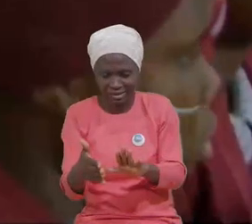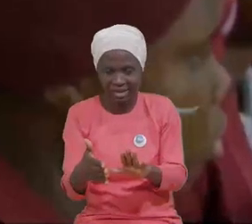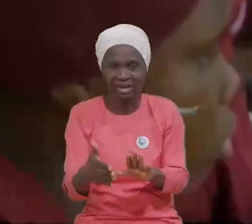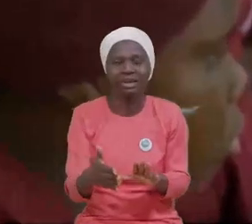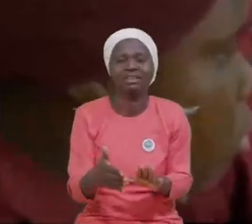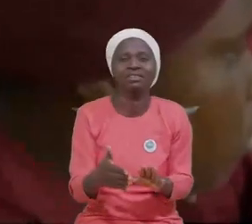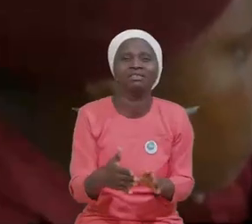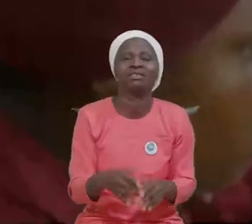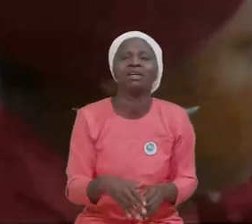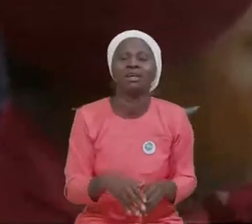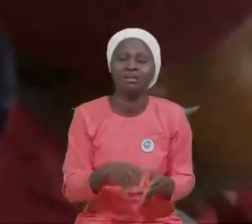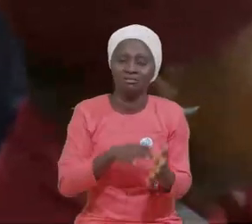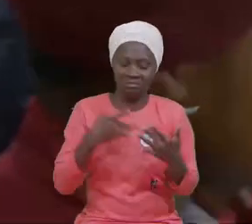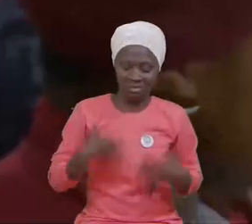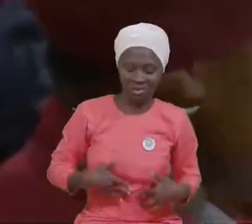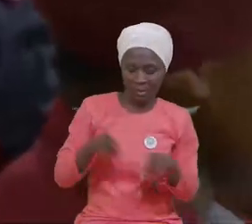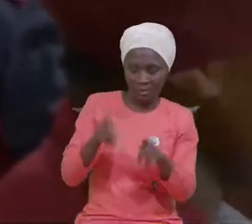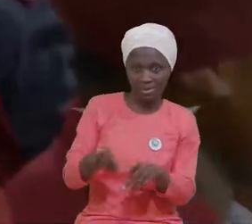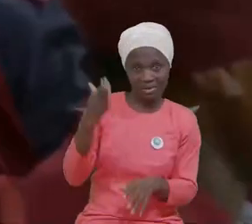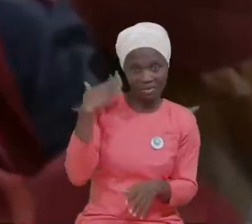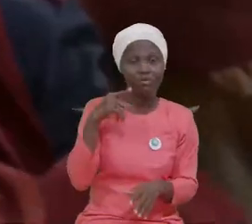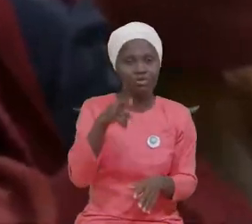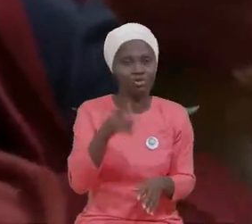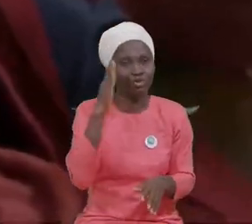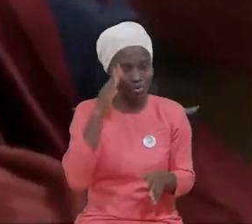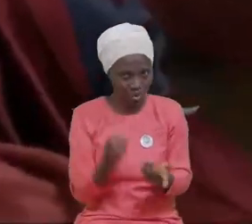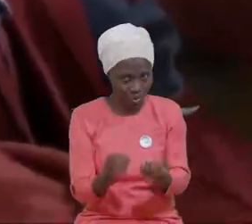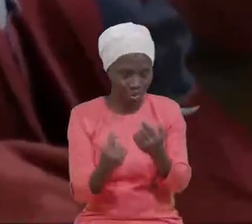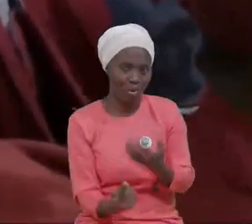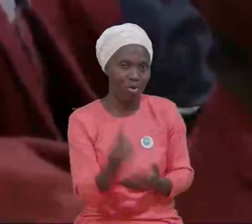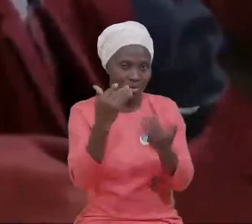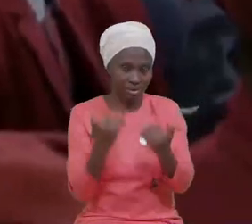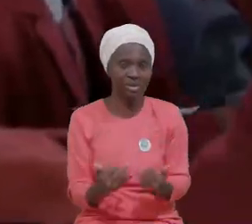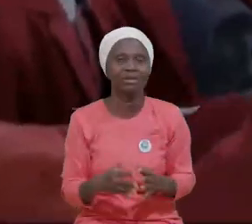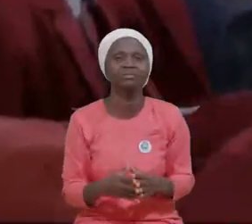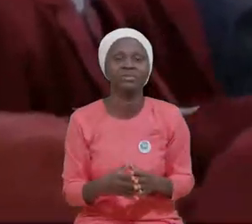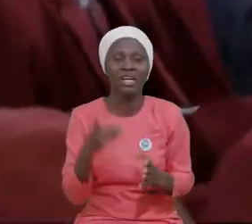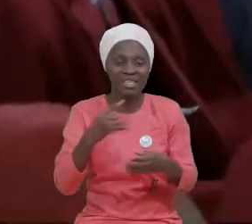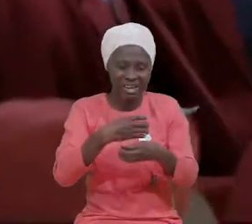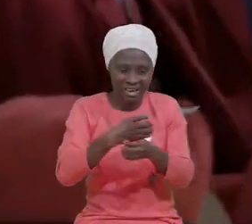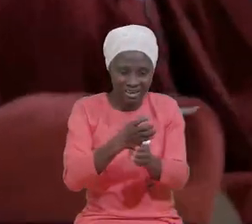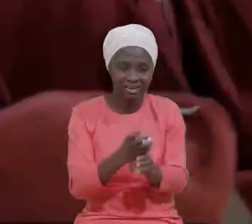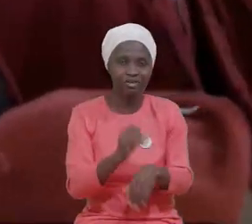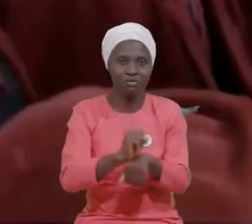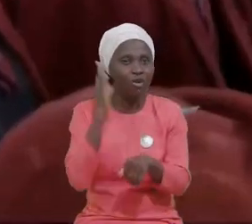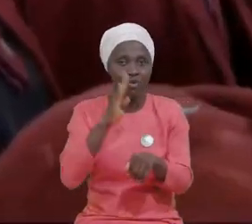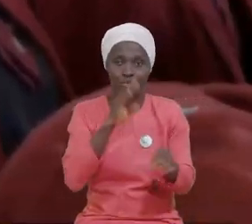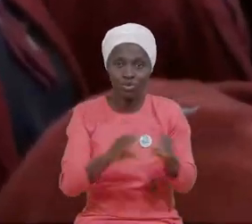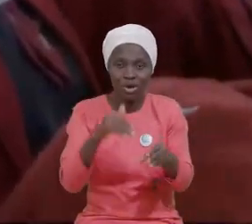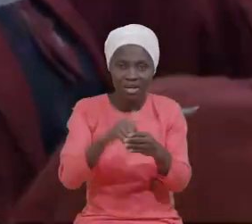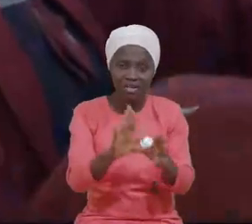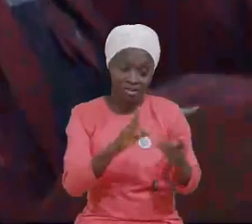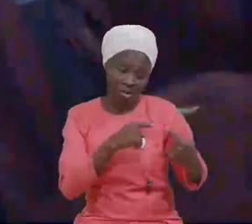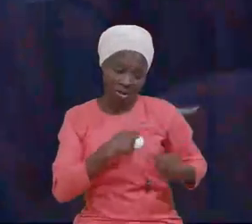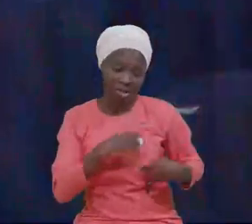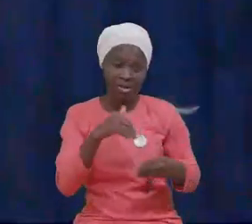un fargeau de bois mort, la vie viendra. L'œuvre créatrice sera faite dans ton cœur, dans ta vie.